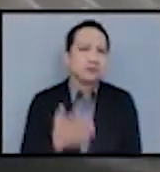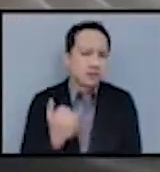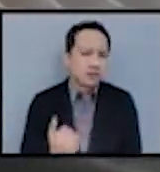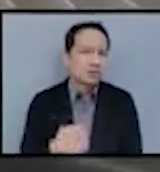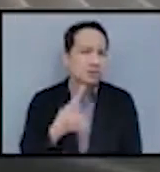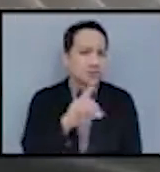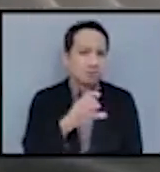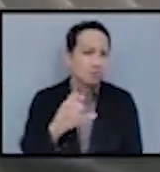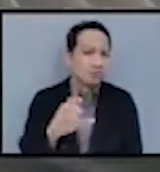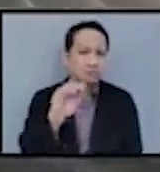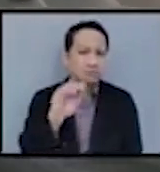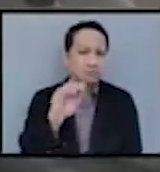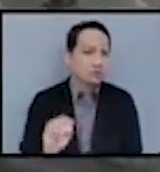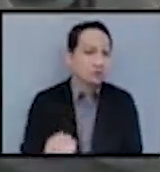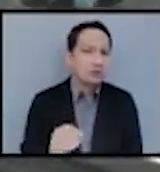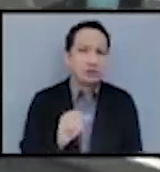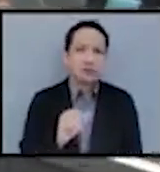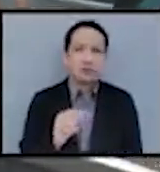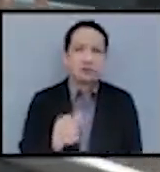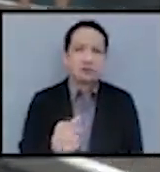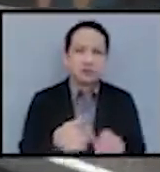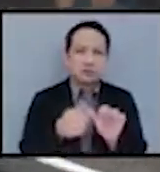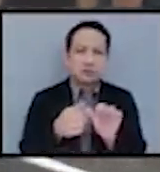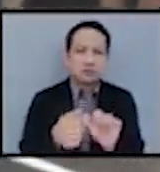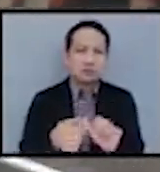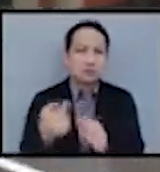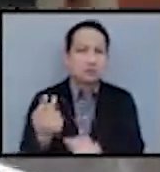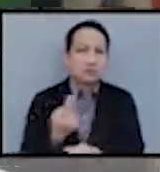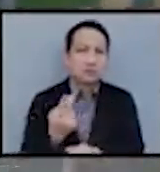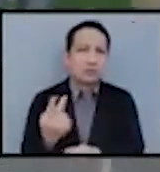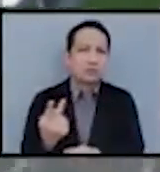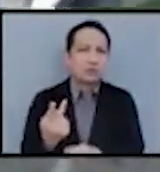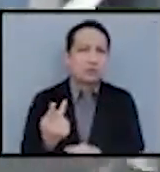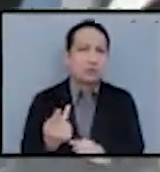sheto, tunay ang pag-ibig ko